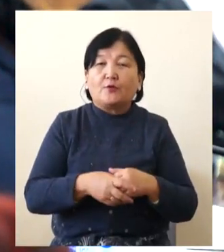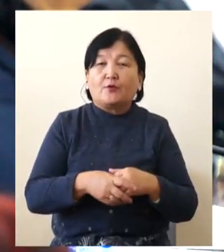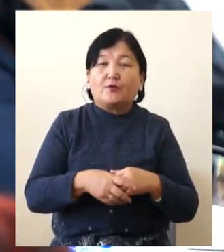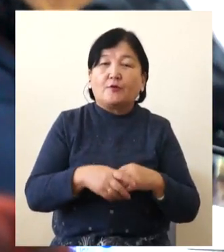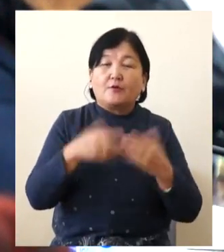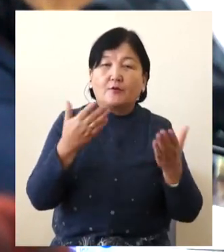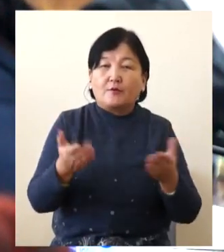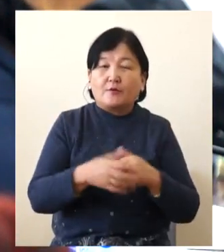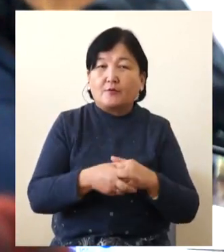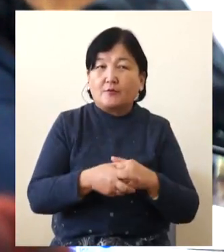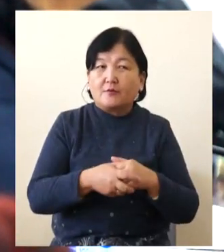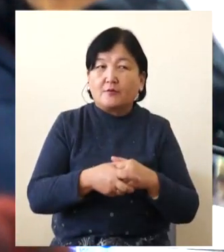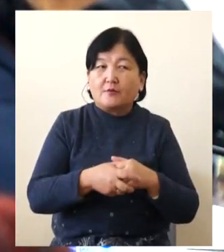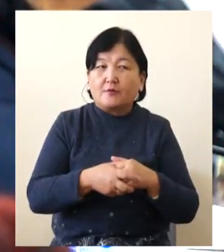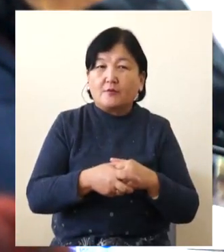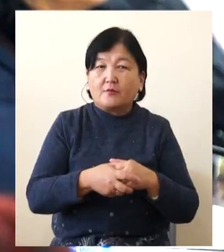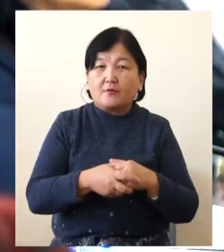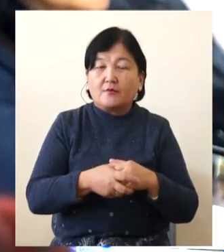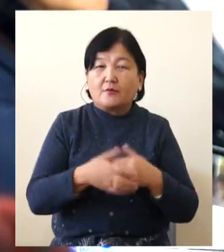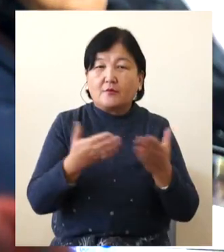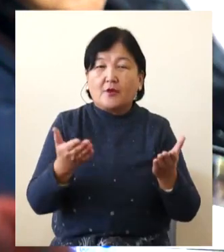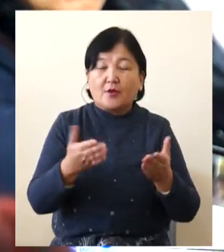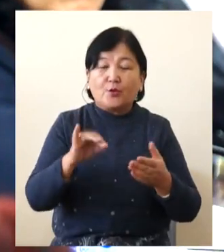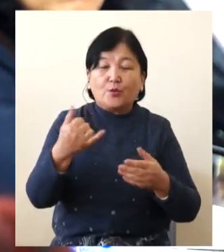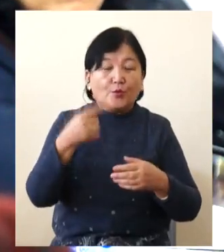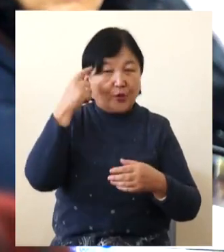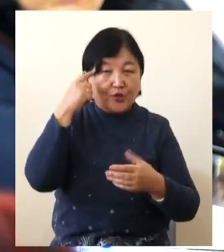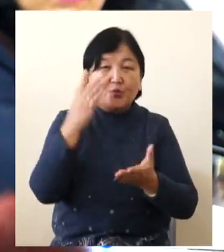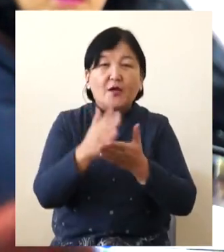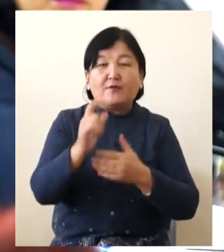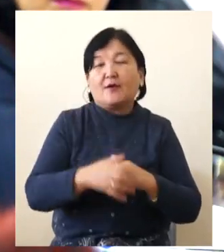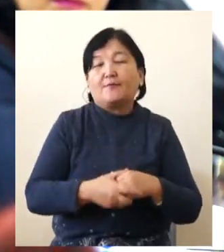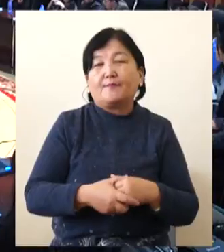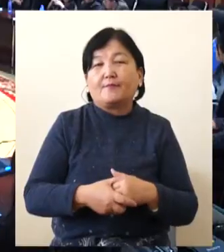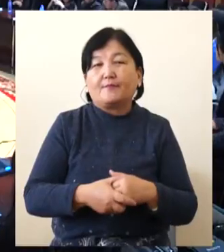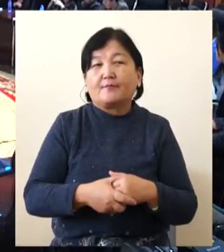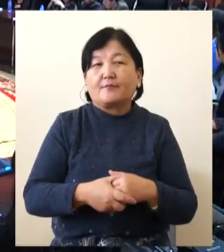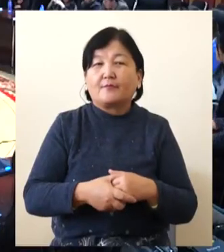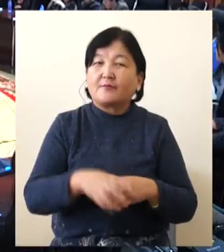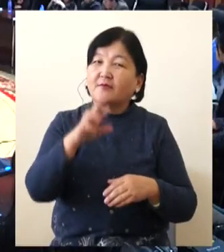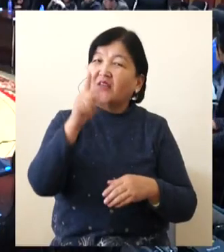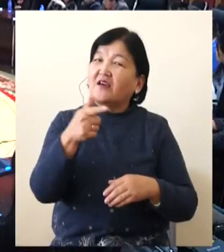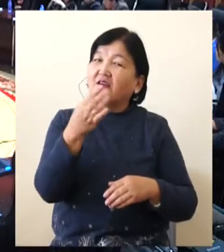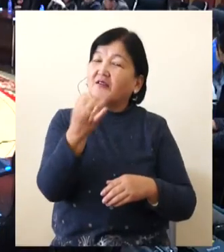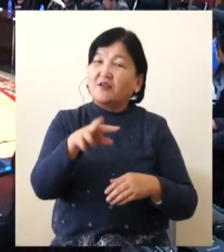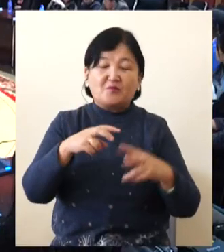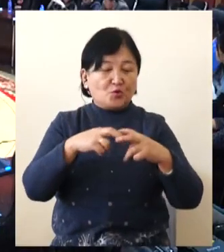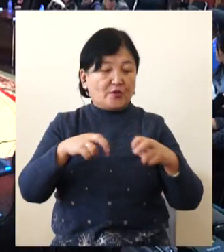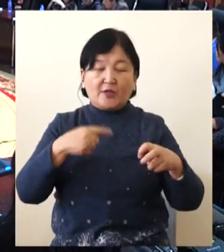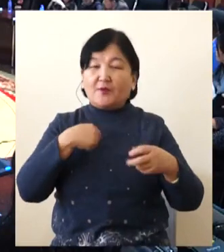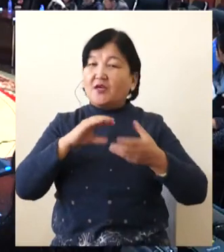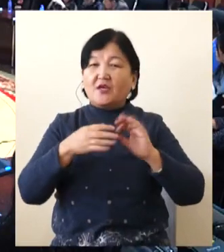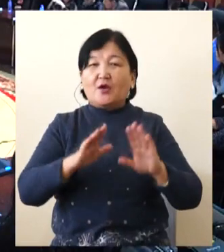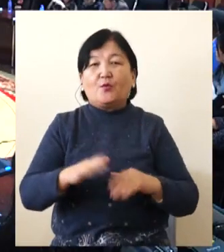хүрхэн 90 оноос муудан бий болоо та хийж байна. Та нар энэ талаар юу бодсон нь үгүй гэж хэлж байна. Би яг тийм судалгаа